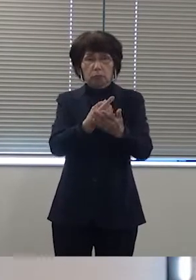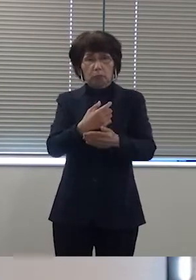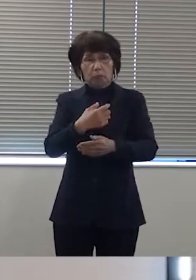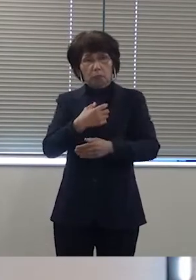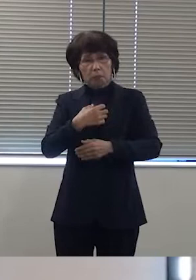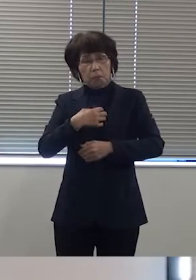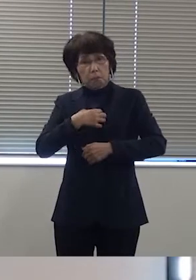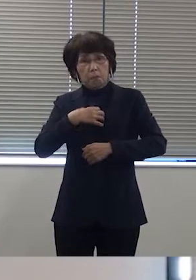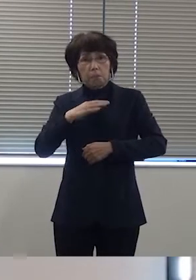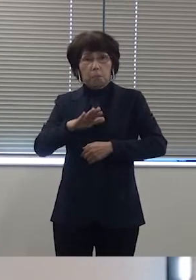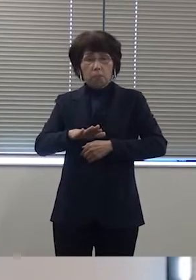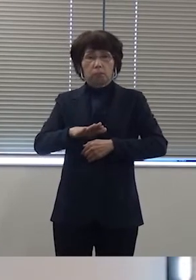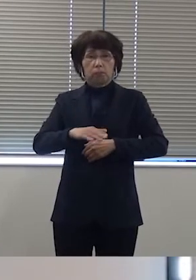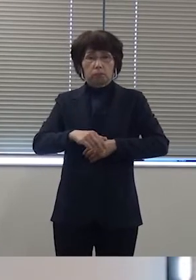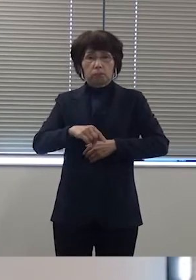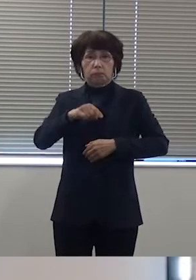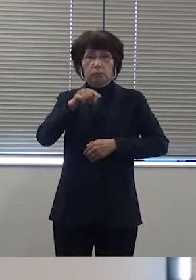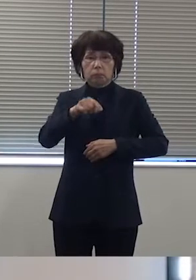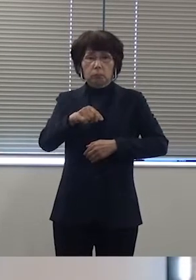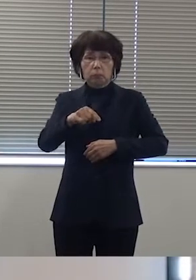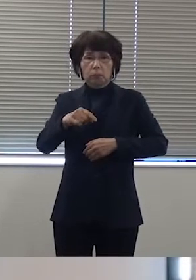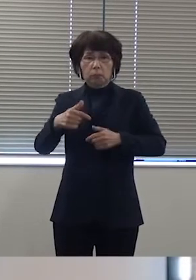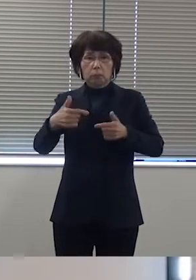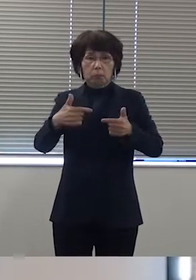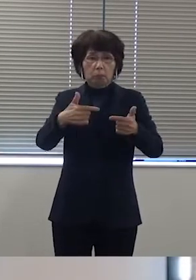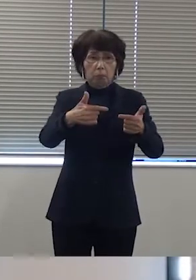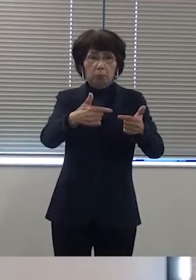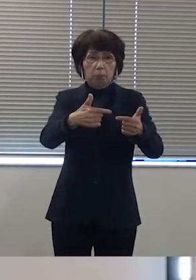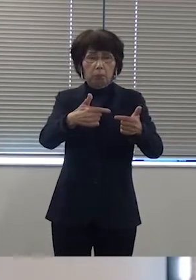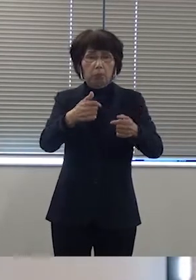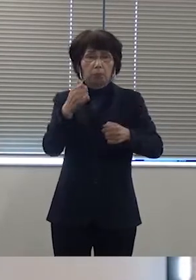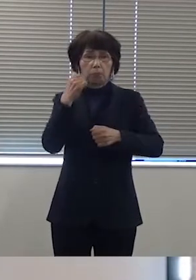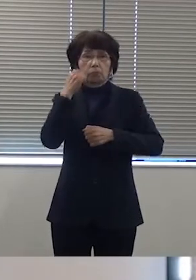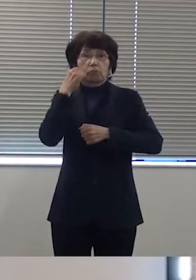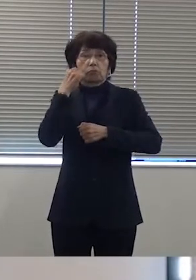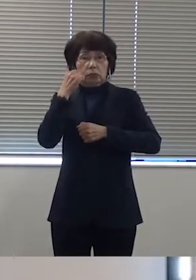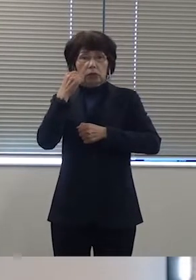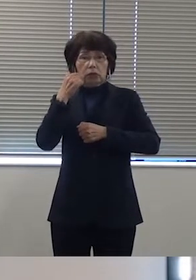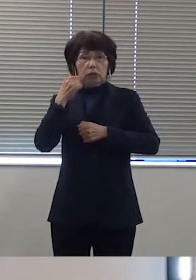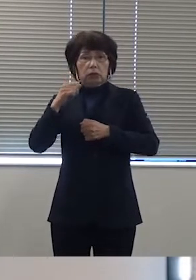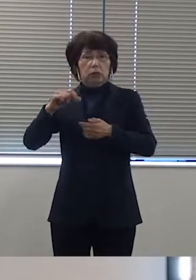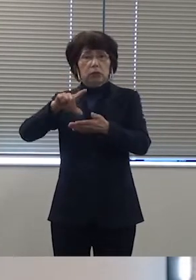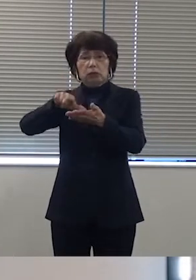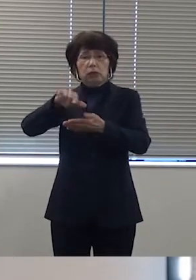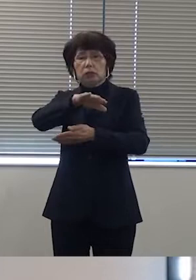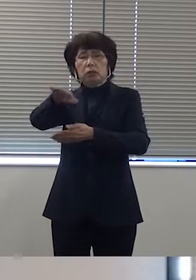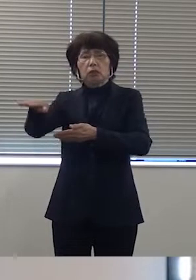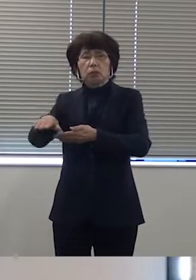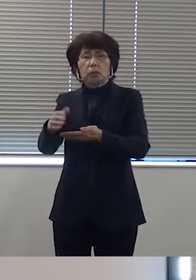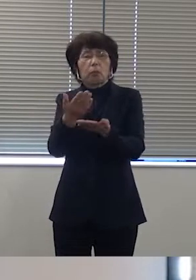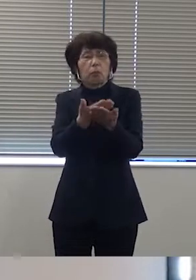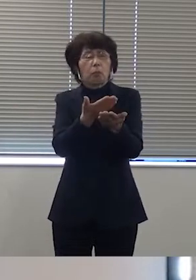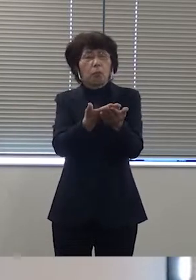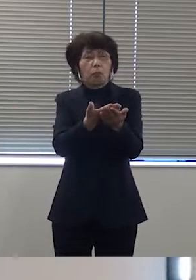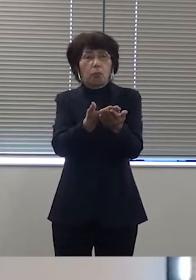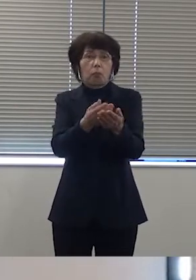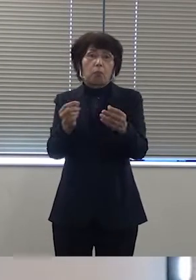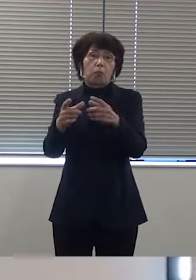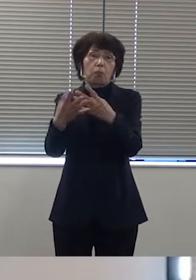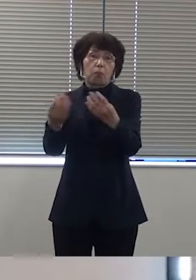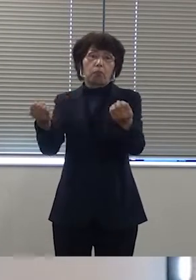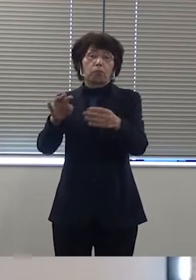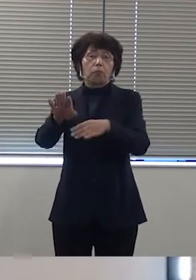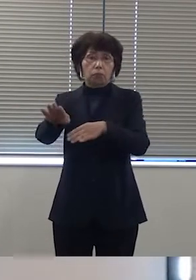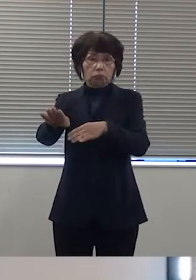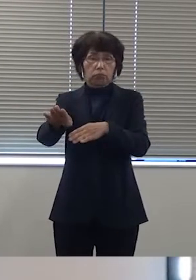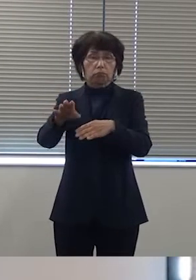スが入っていけないということが地元から強い要請があっておりますので、これの拡張に入りたいと思っております。これが